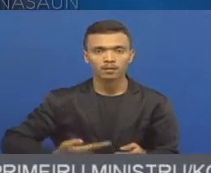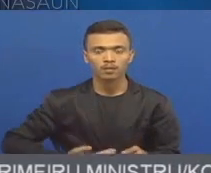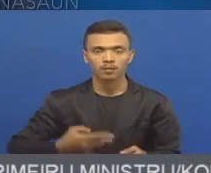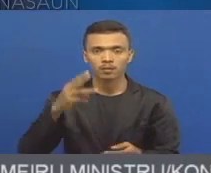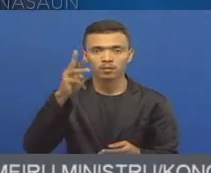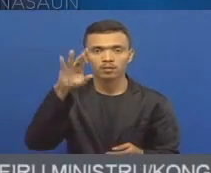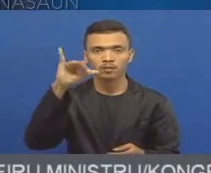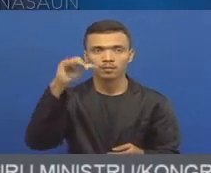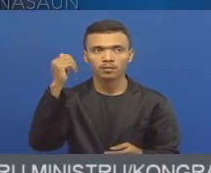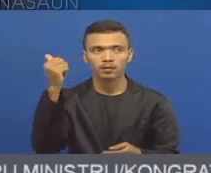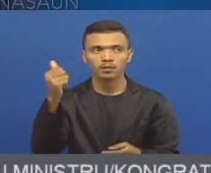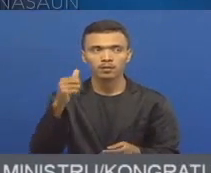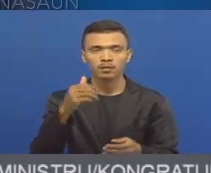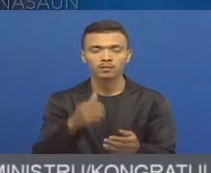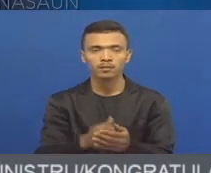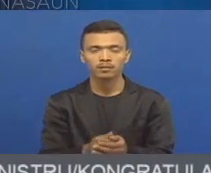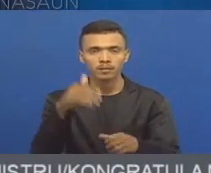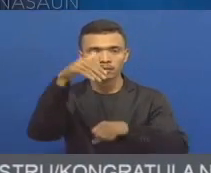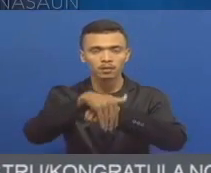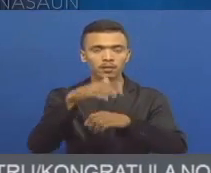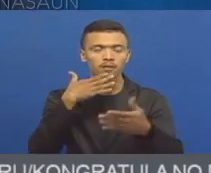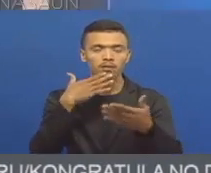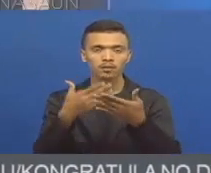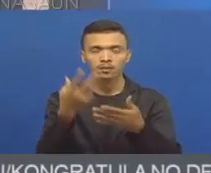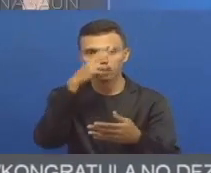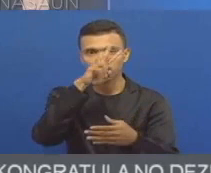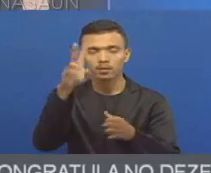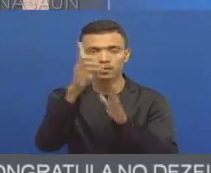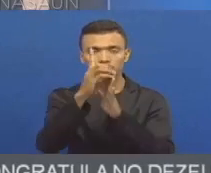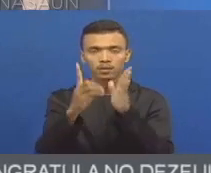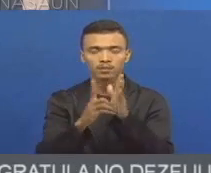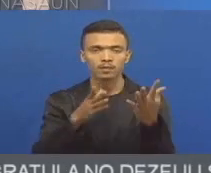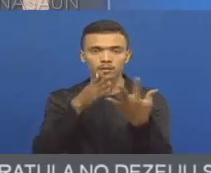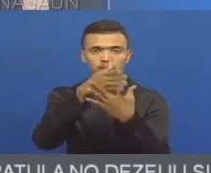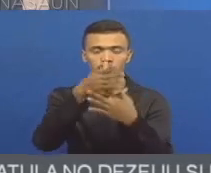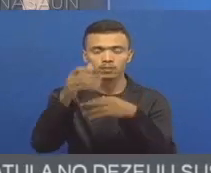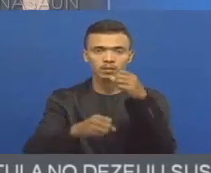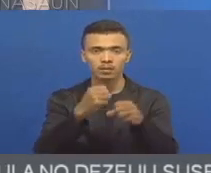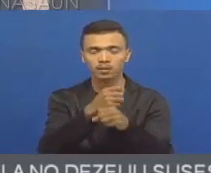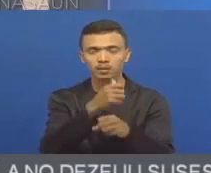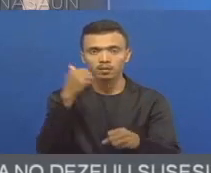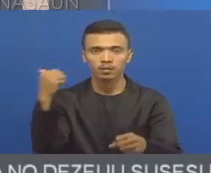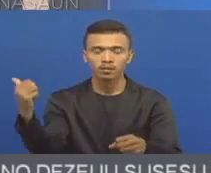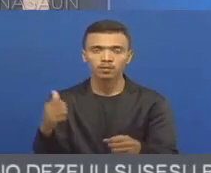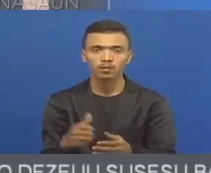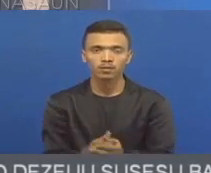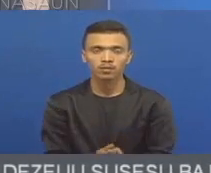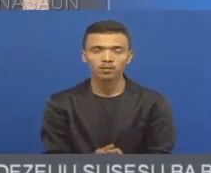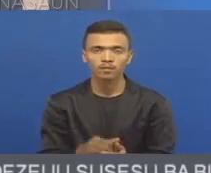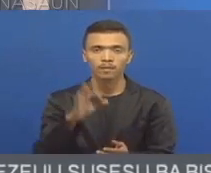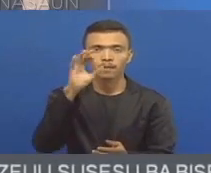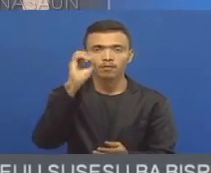pembindu baita. Kalandiak. Dek ait hareba adadus nebe maka imasesu iha tinang kotu katak fogo